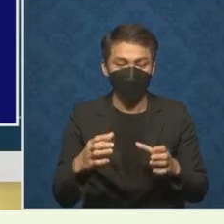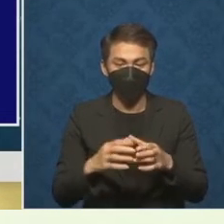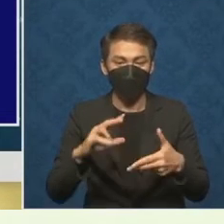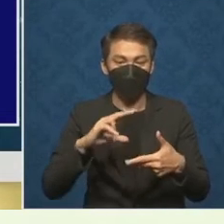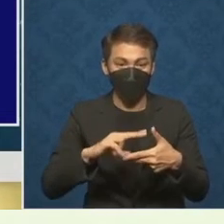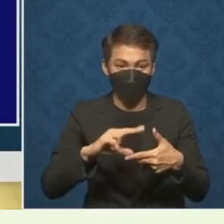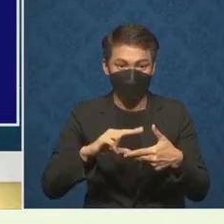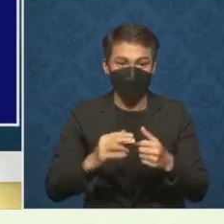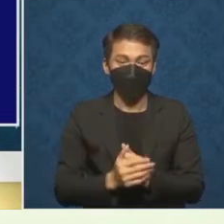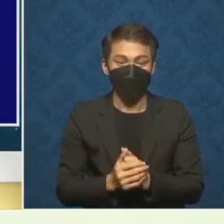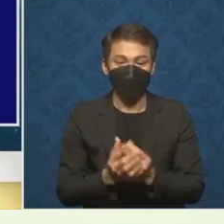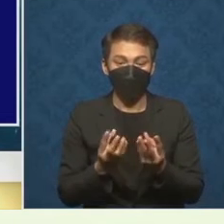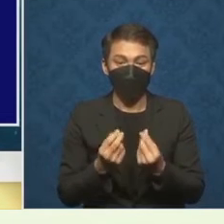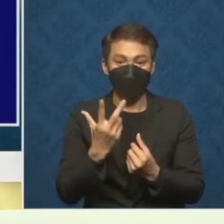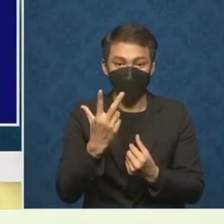4ลองฟังคลิปดูเลยนะครับ